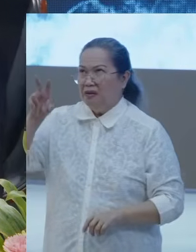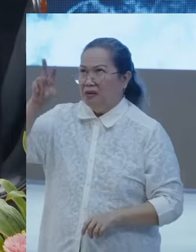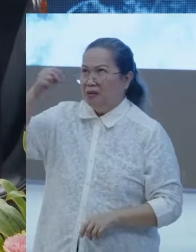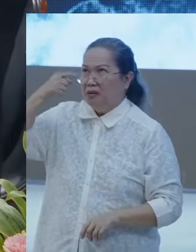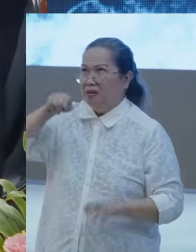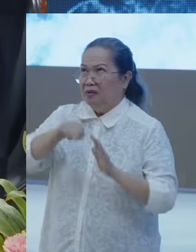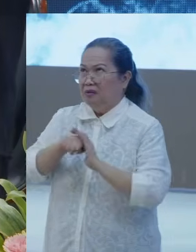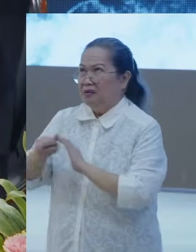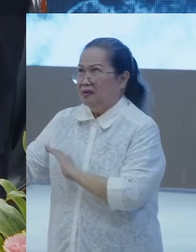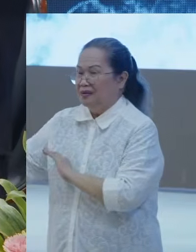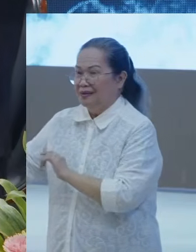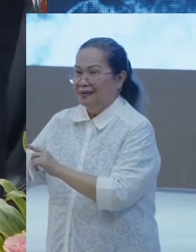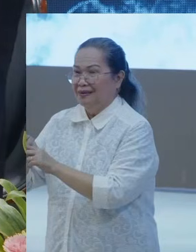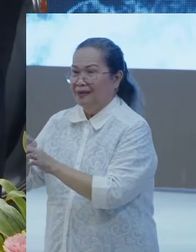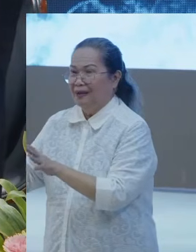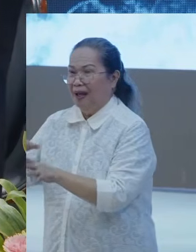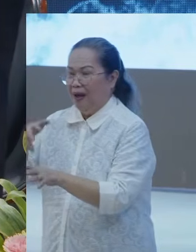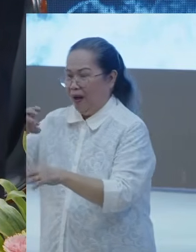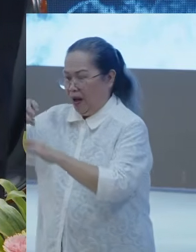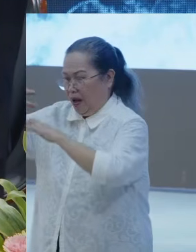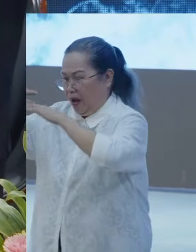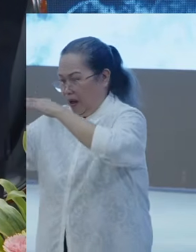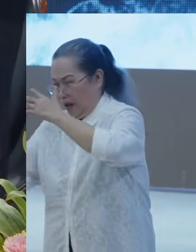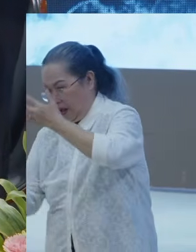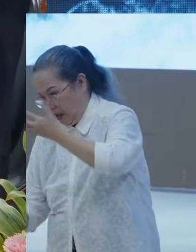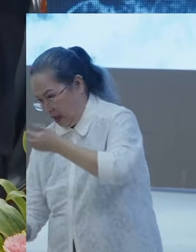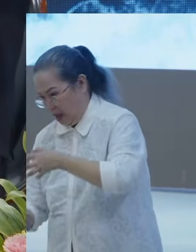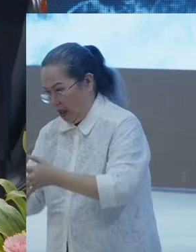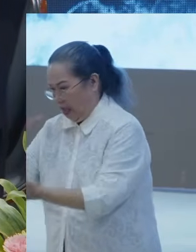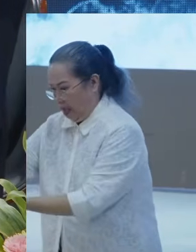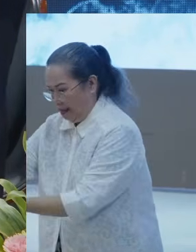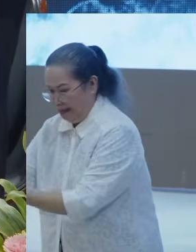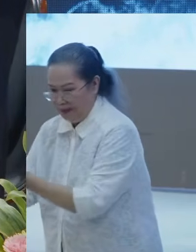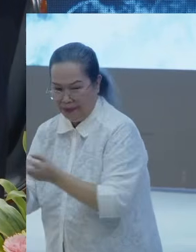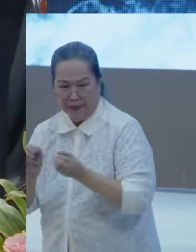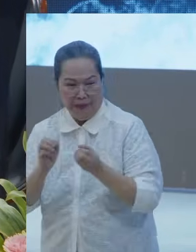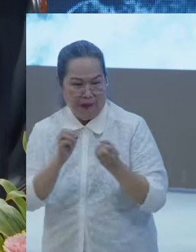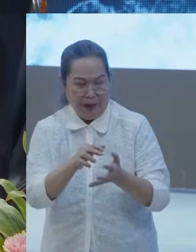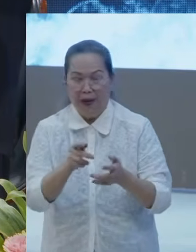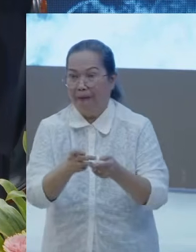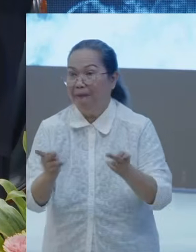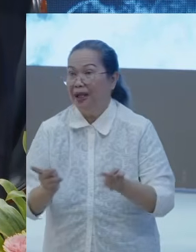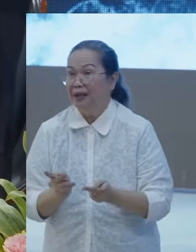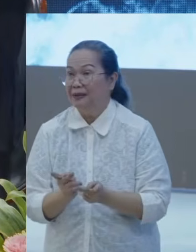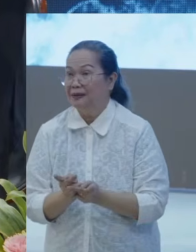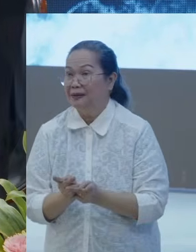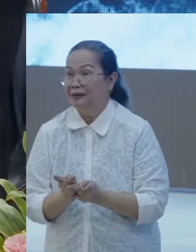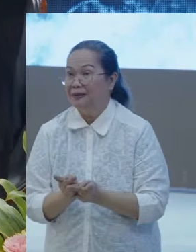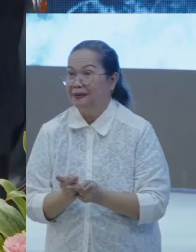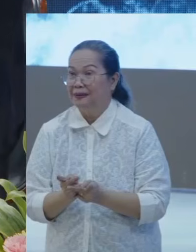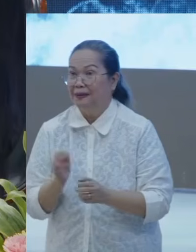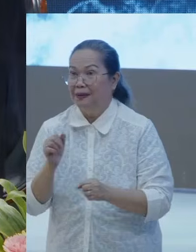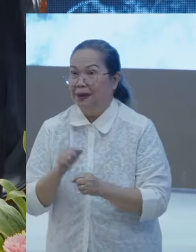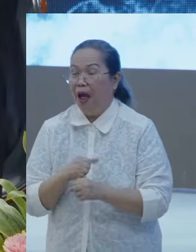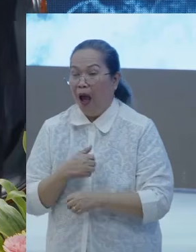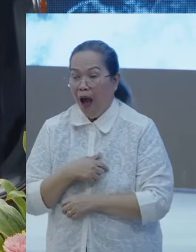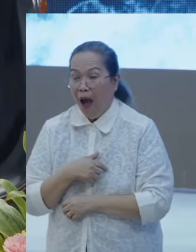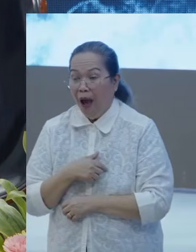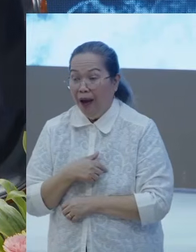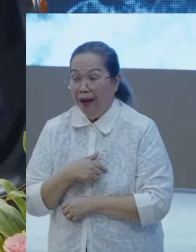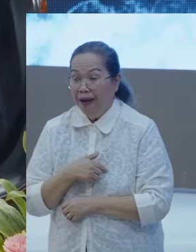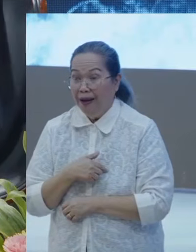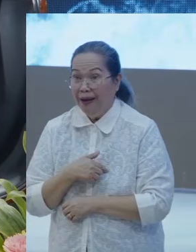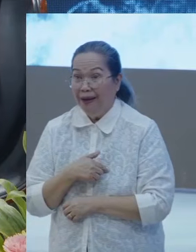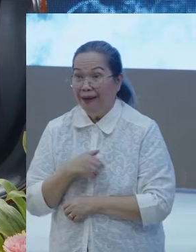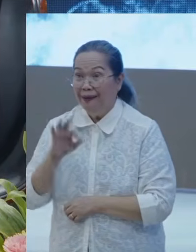siya sa dagat, kinain siya ng isda. Niluwal siya sa Joppa. So nagtanda